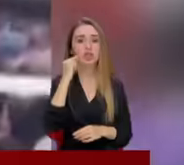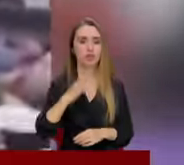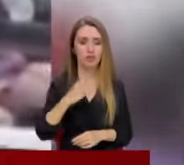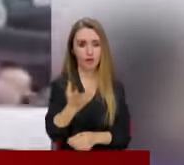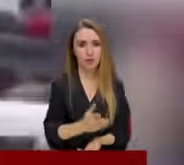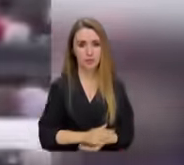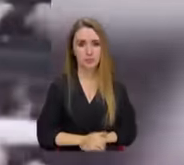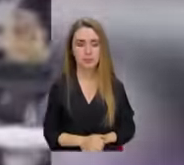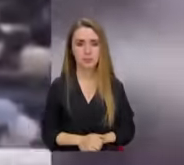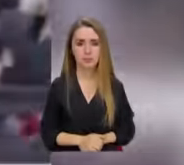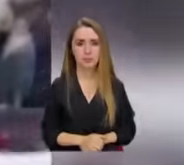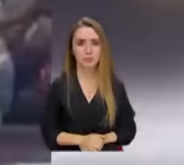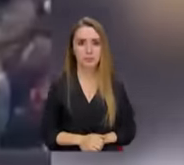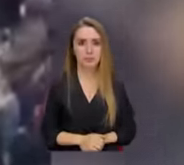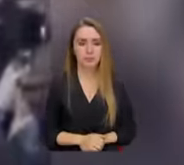vardı.